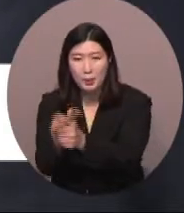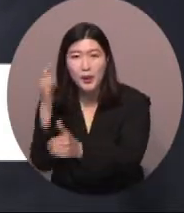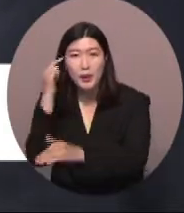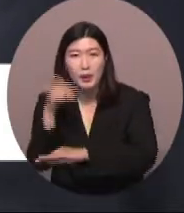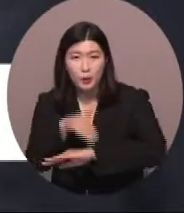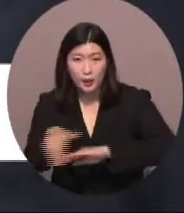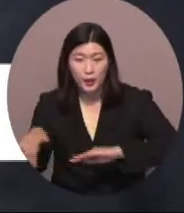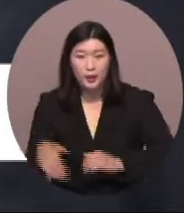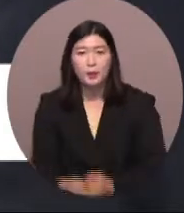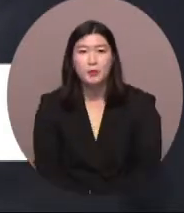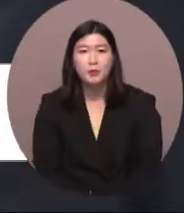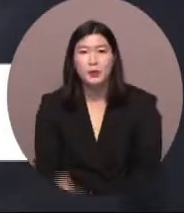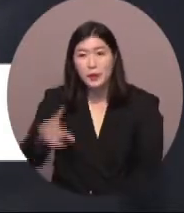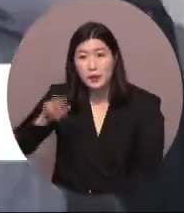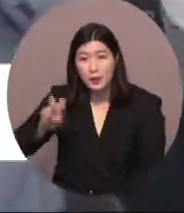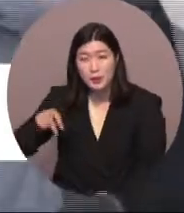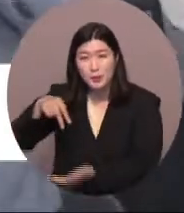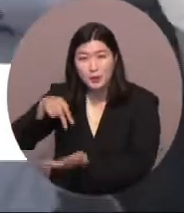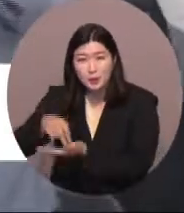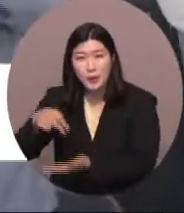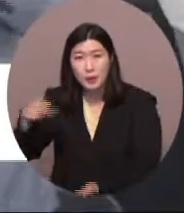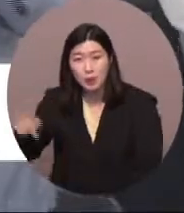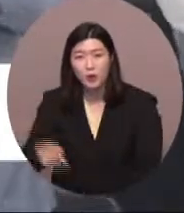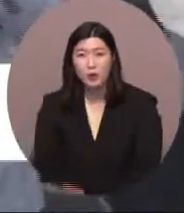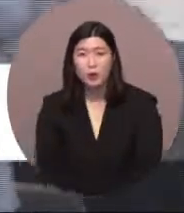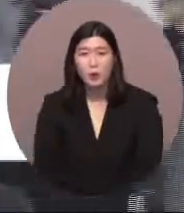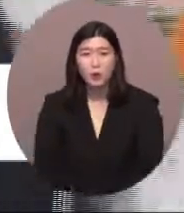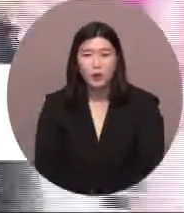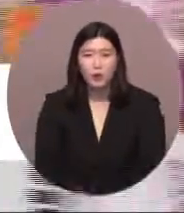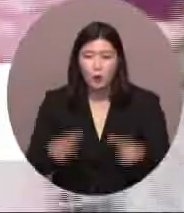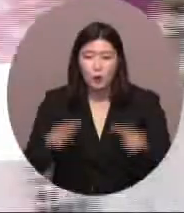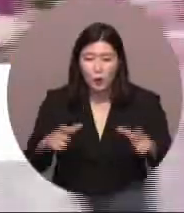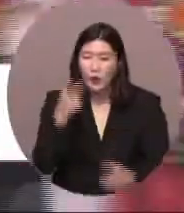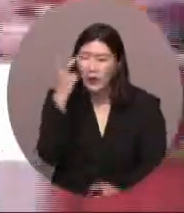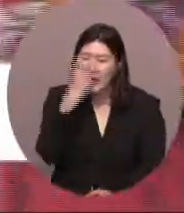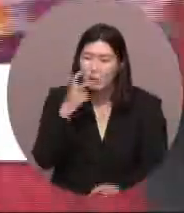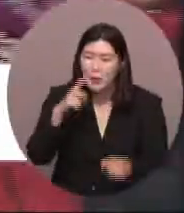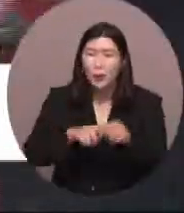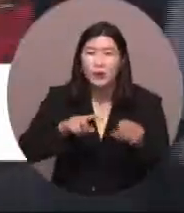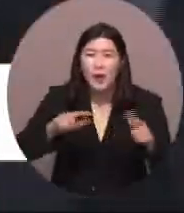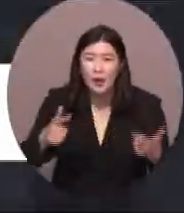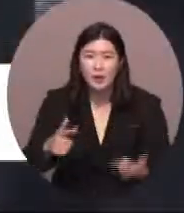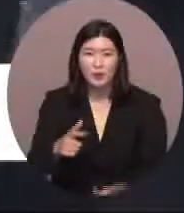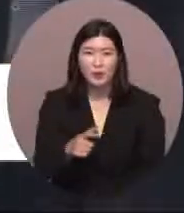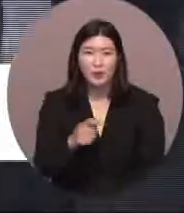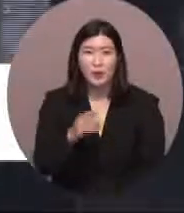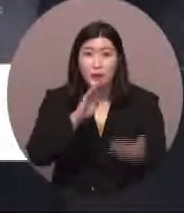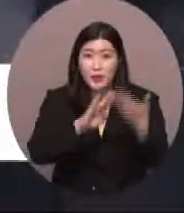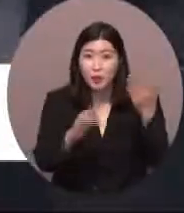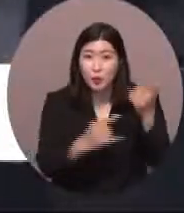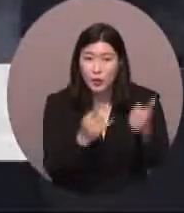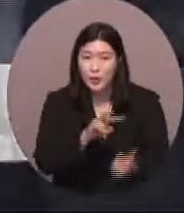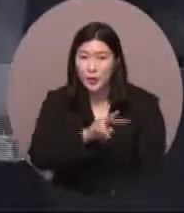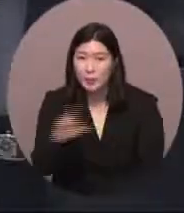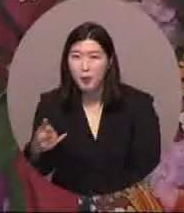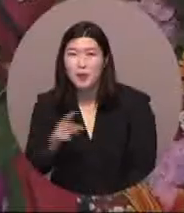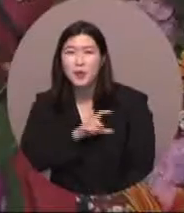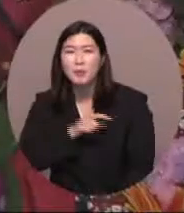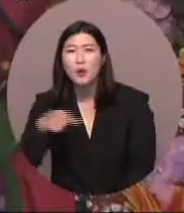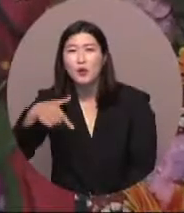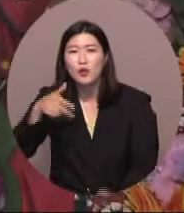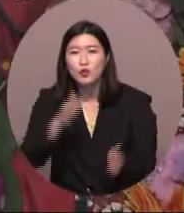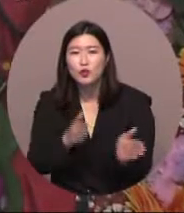계획입니다 김 당선인 측은 도정을 감시 하거나 점령 한다는 성격이 아니라는 측면에서 인수위 대신